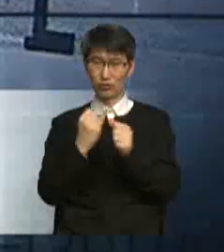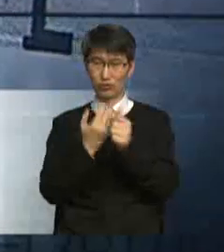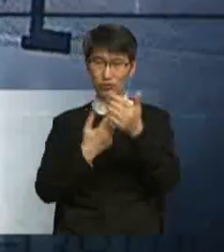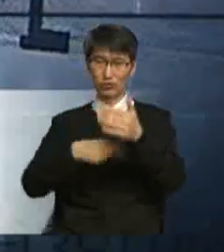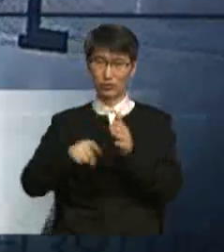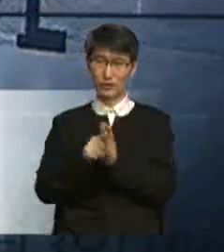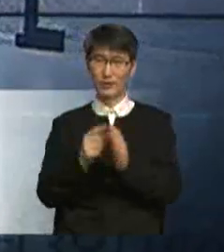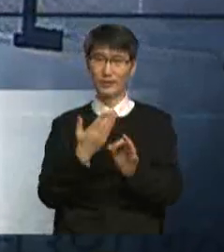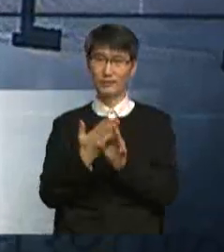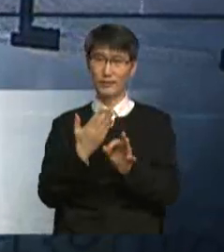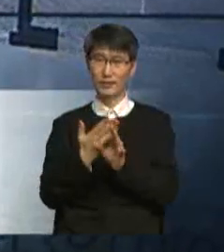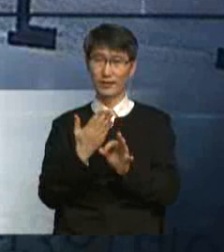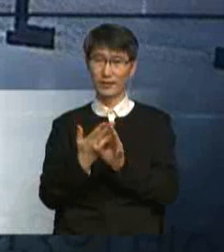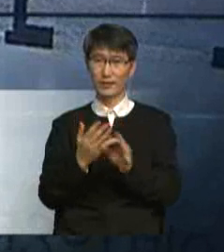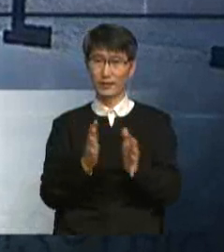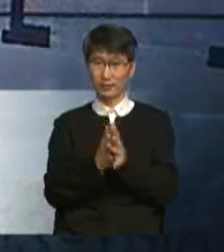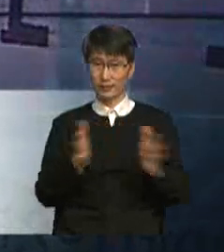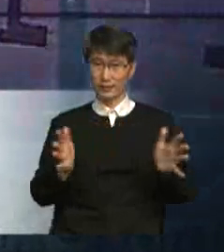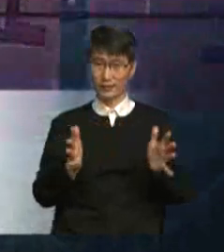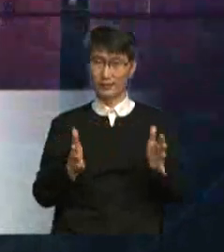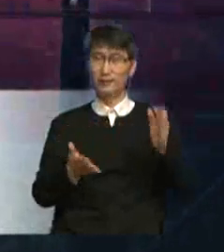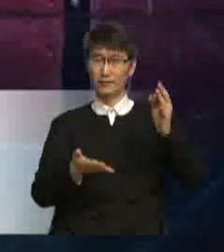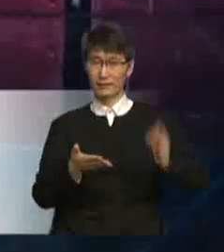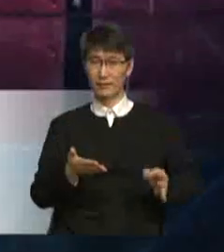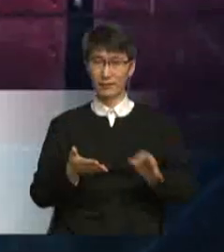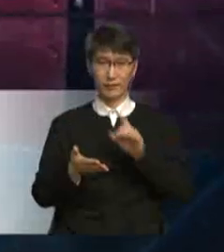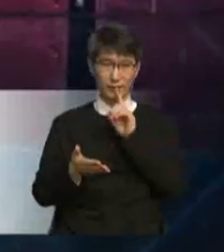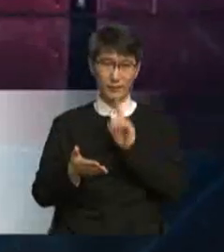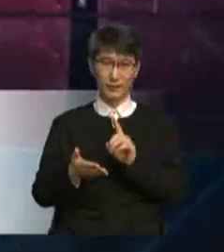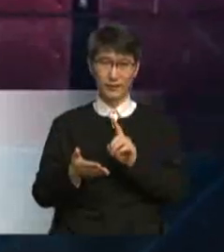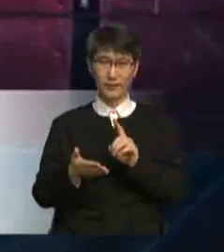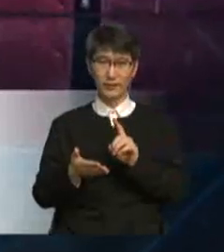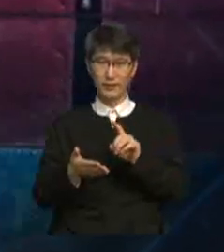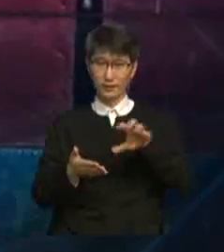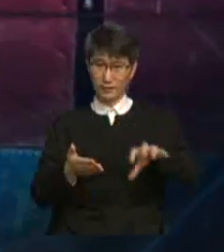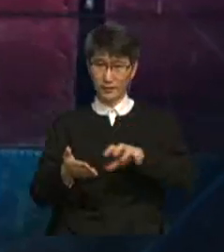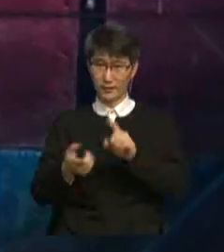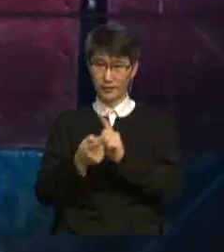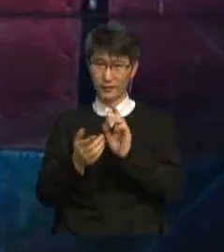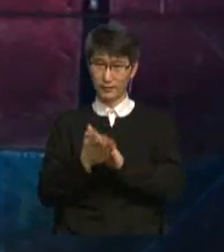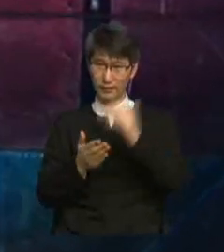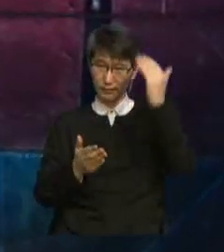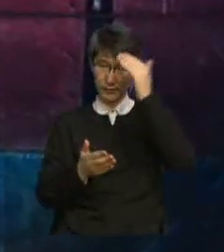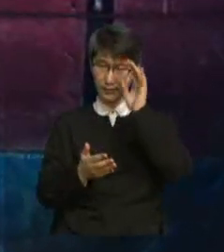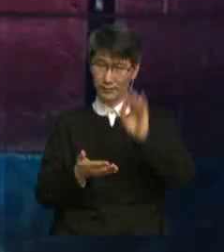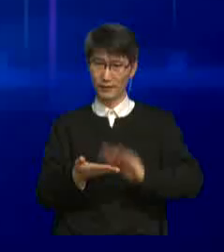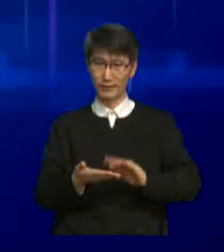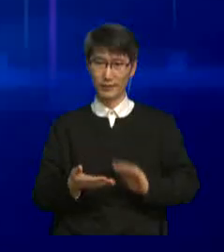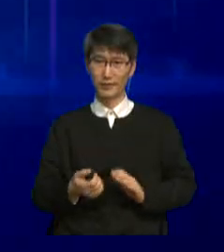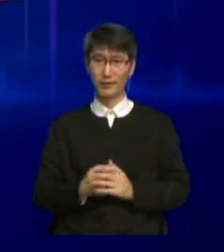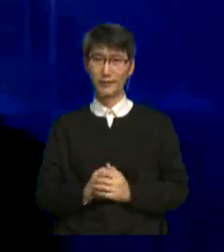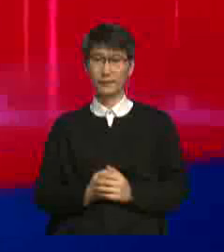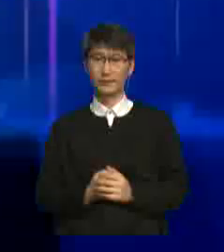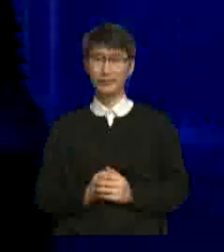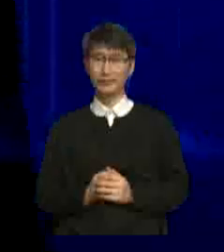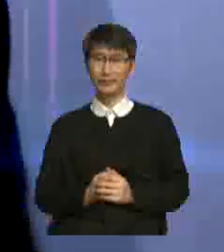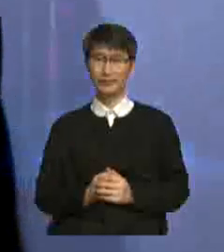위한 임대주택으로 임대료가 저렴한 것이 특징인데요. 그 입주 현장에 지역배 기자가 다녀왔습니다.